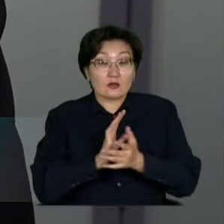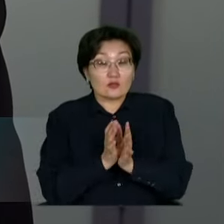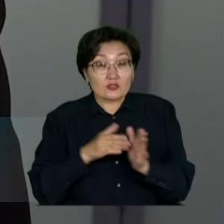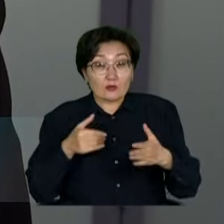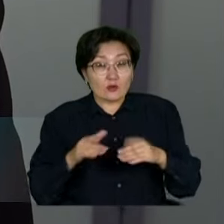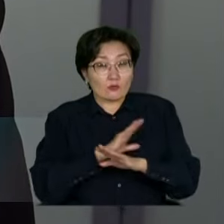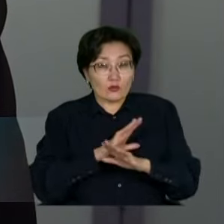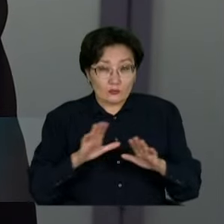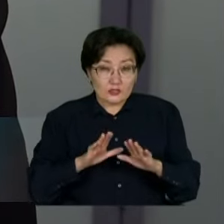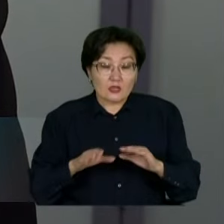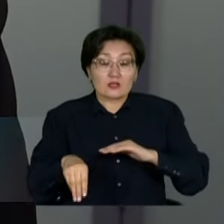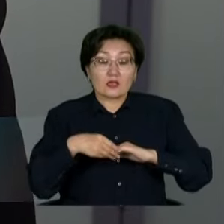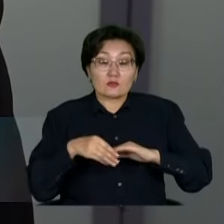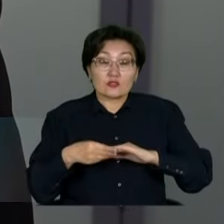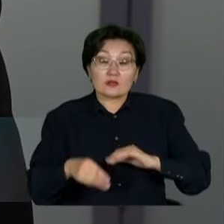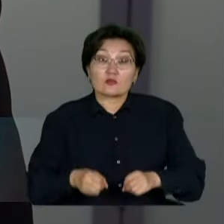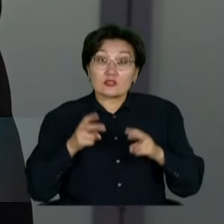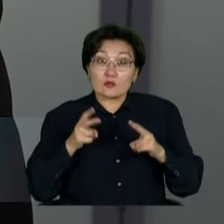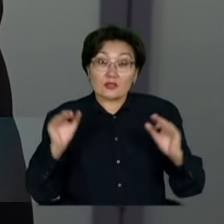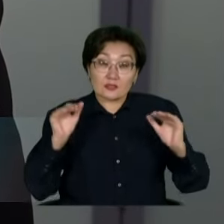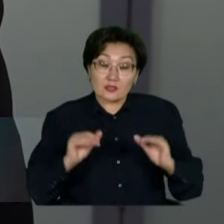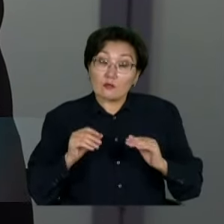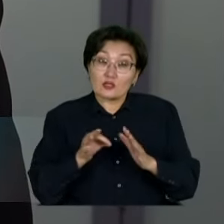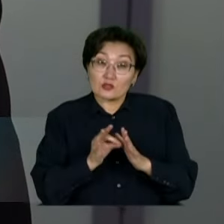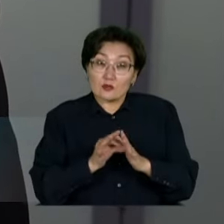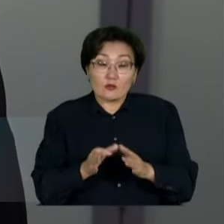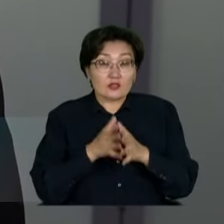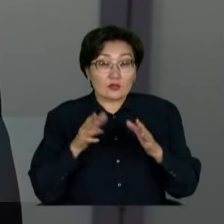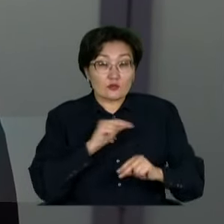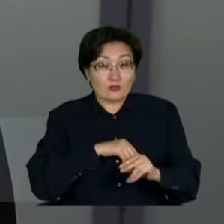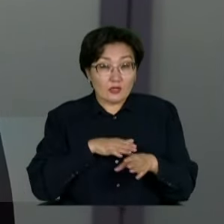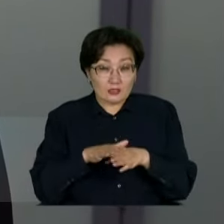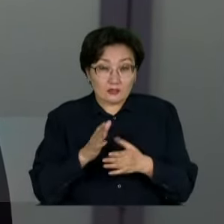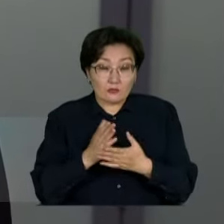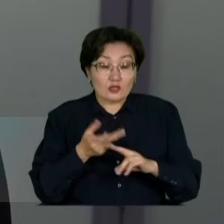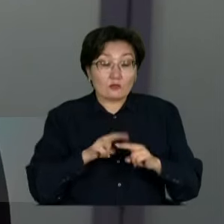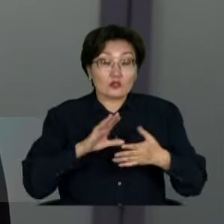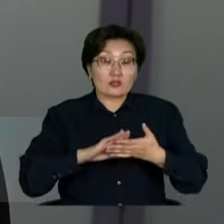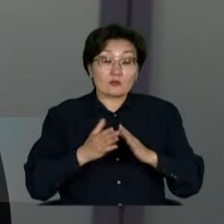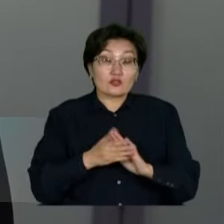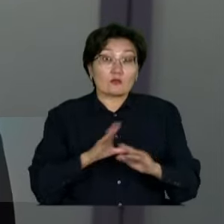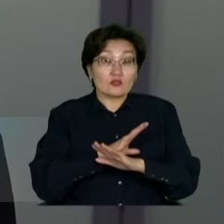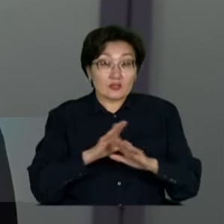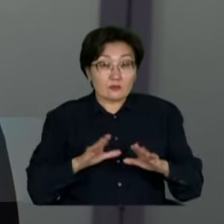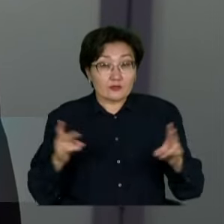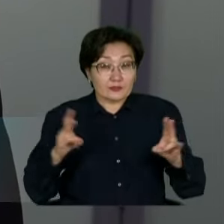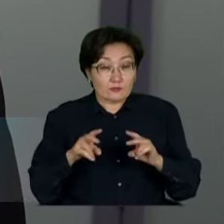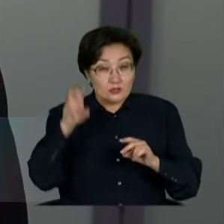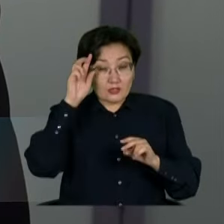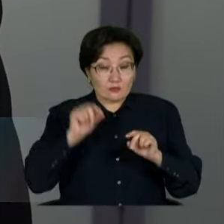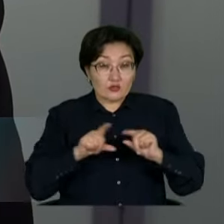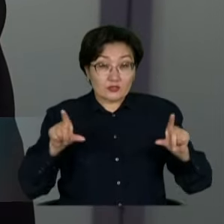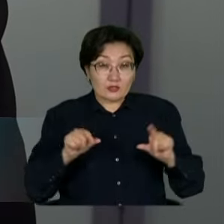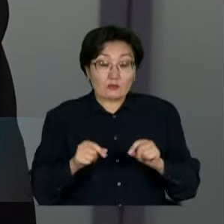байланысты болдырмау және сыбайлас жемқорлық тәуекелдерін азайту мақсатында ауқымды жұмыс атқарылып жатыр. Бұл жағдайларды болдырмау үшін тиісті мемлекеттік